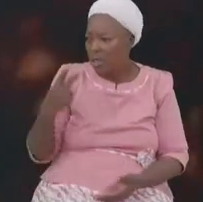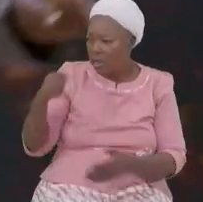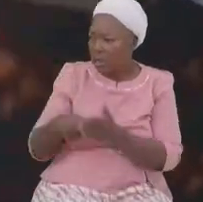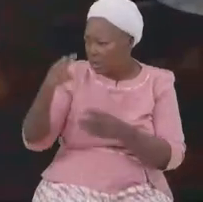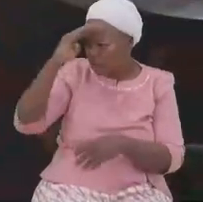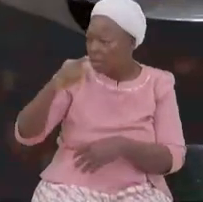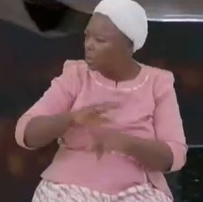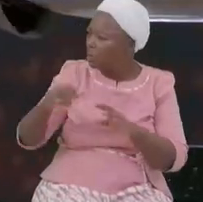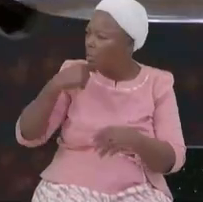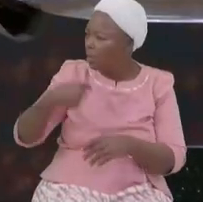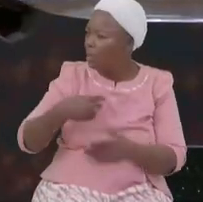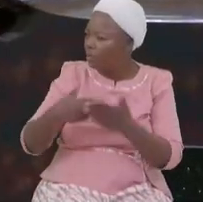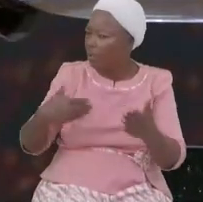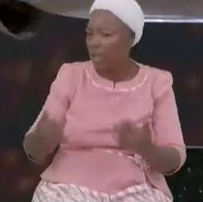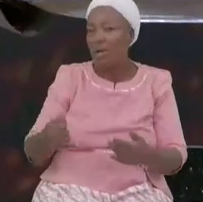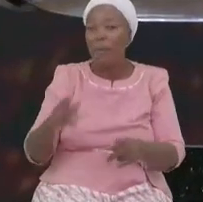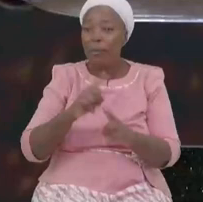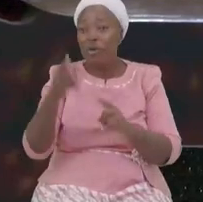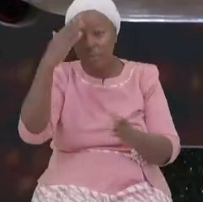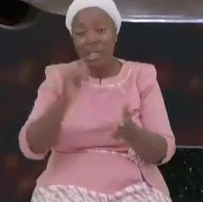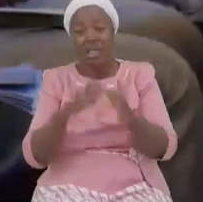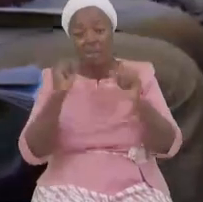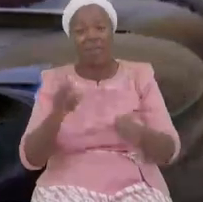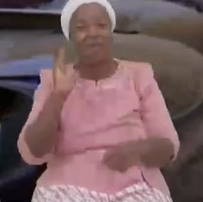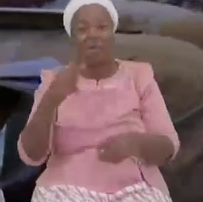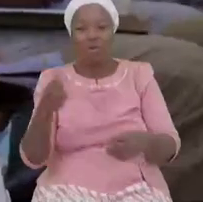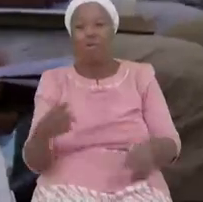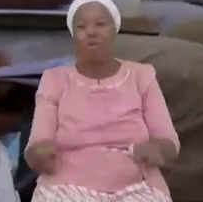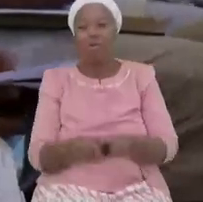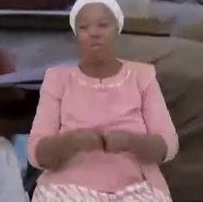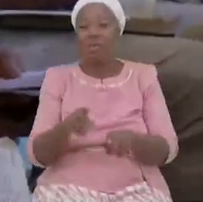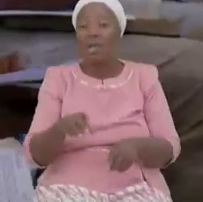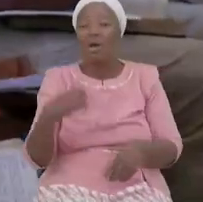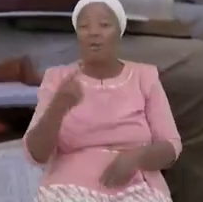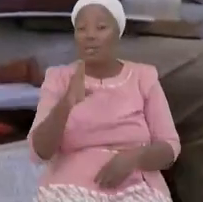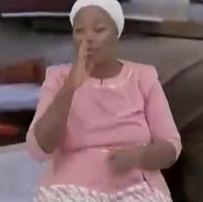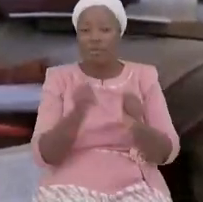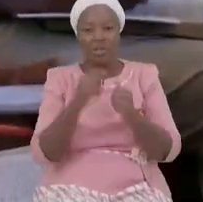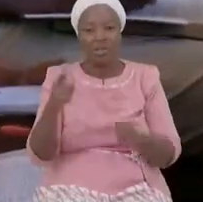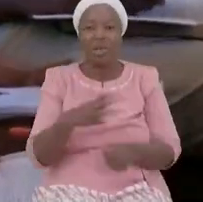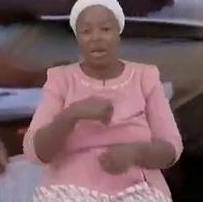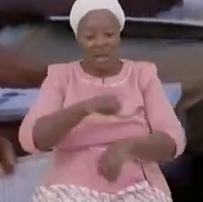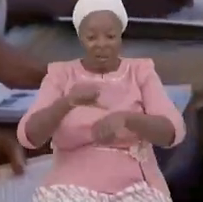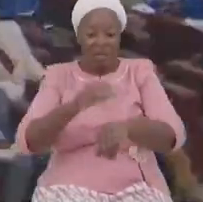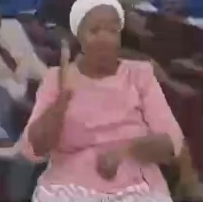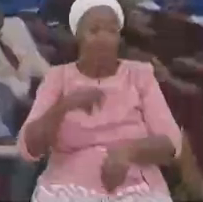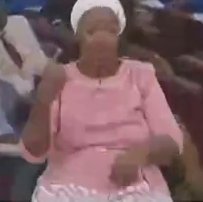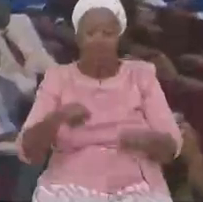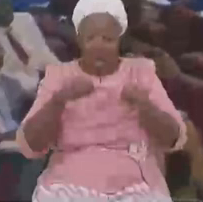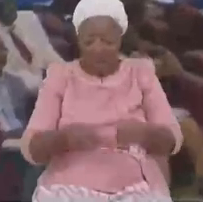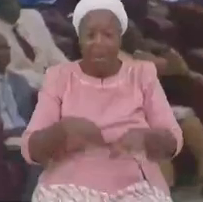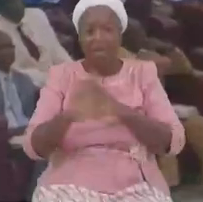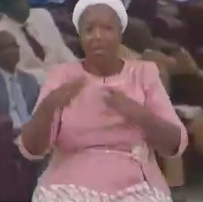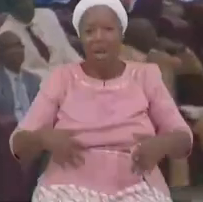la puissance sera toujours avec toi. L'onction sera toujours avec toi dans ta vie.